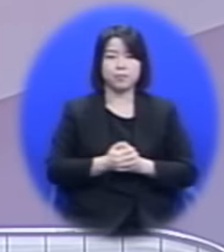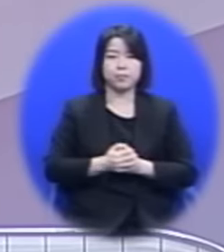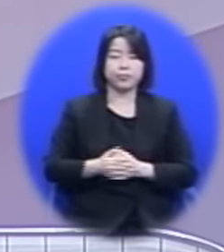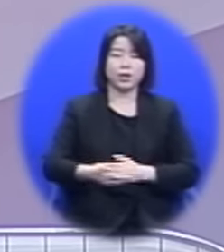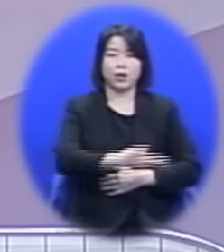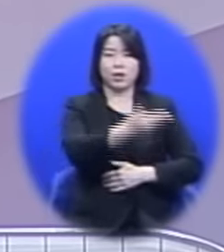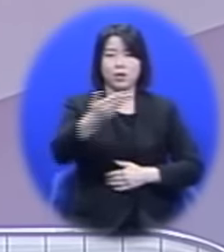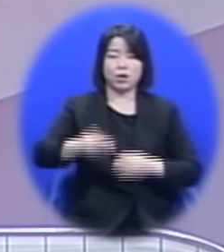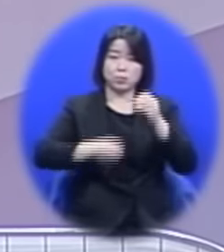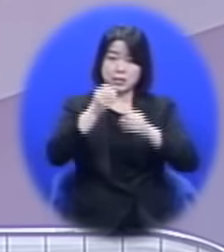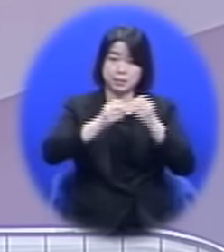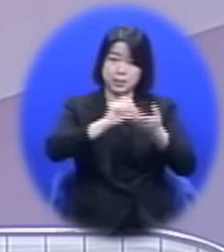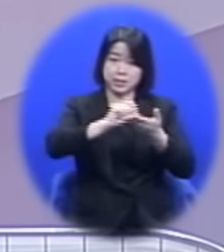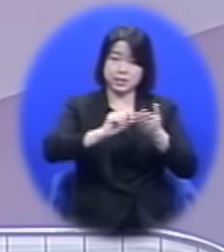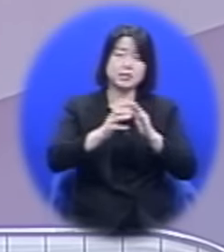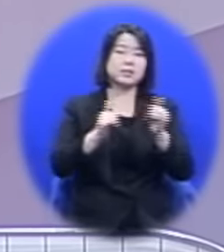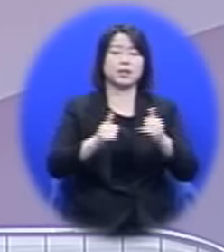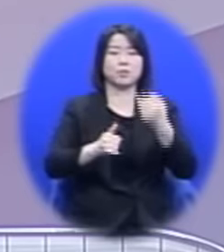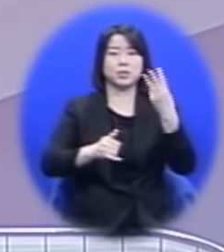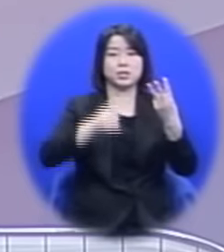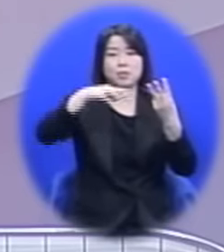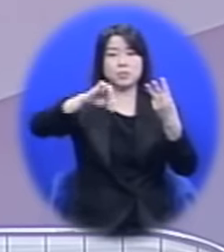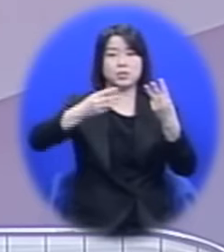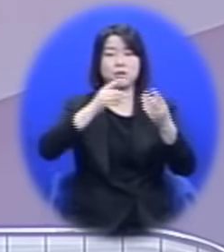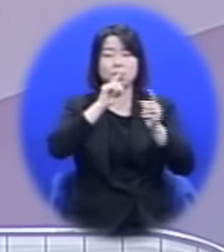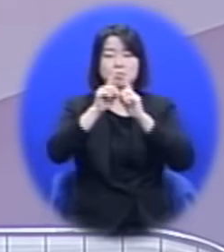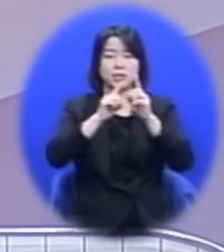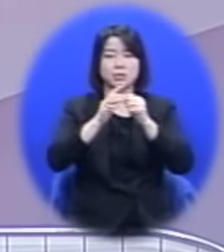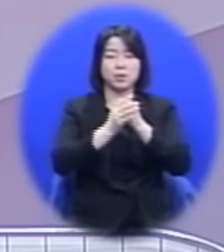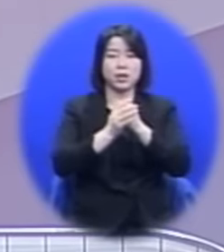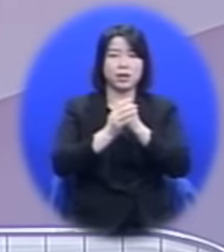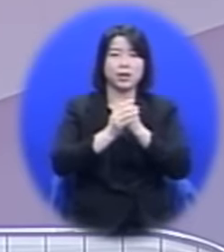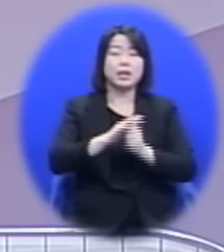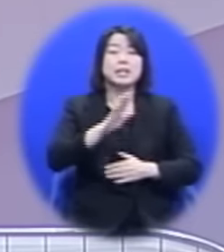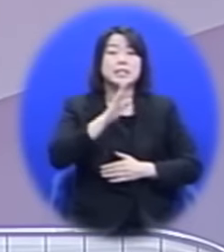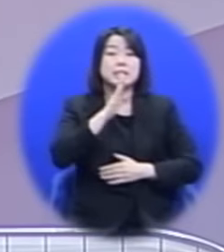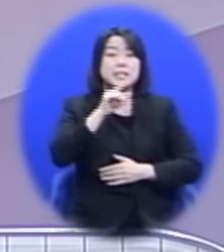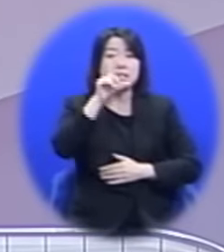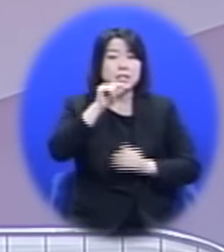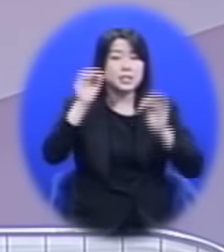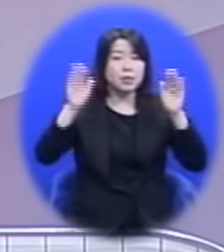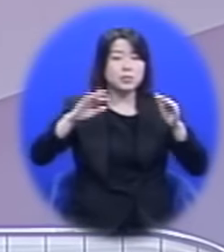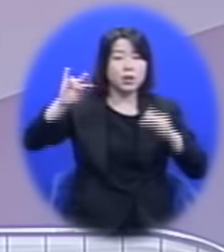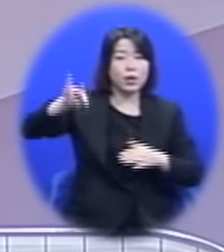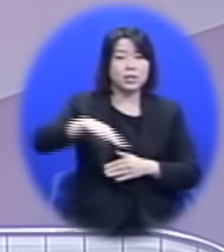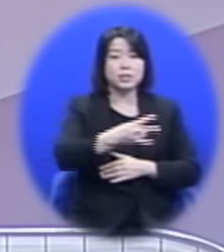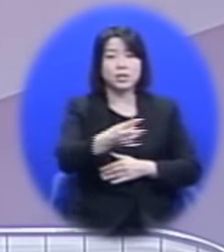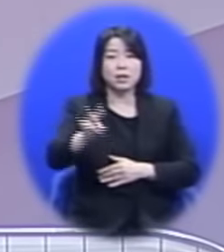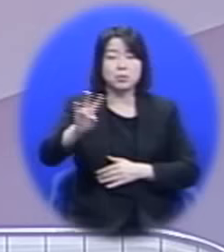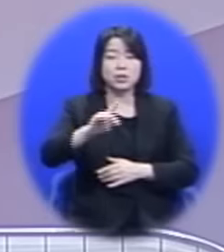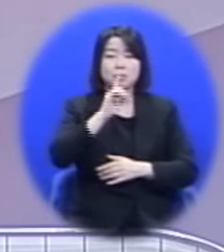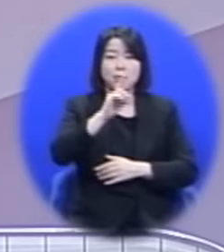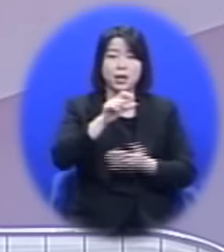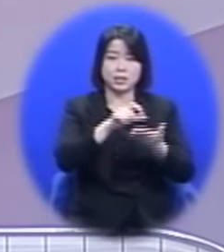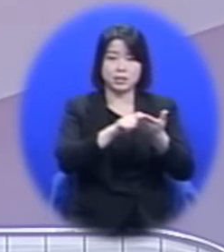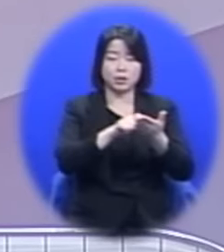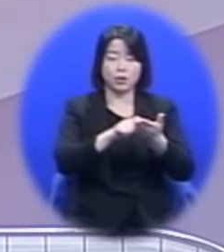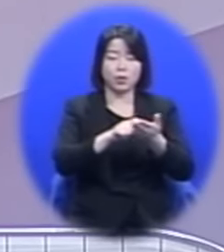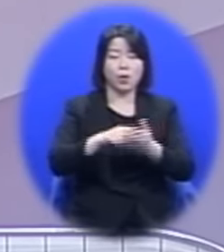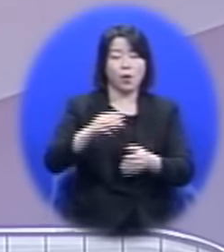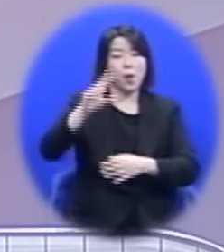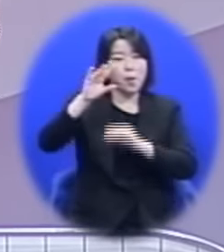여러분, 시편 기자가 3절 말씀에 제비와 참새 이야기를 합니다. 만군의 주님,